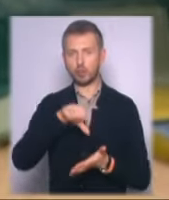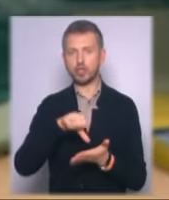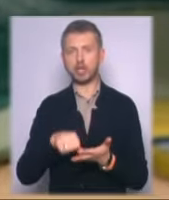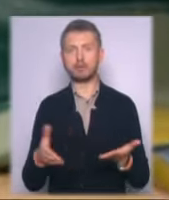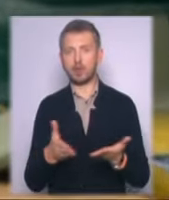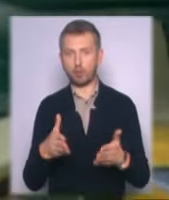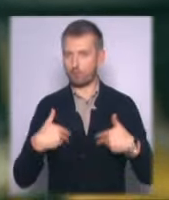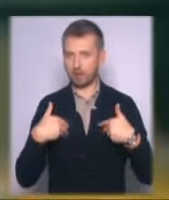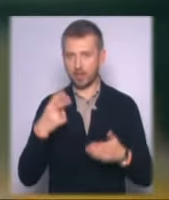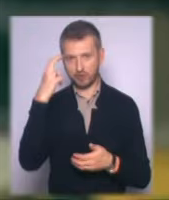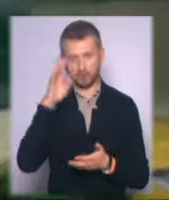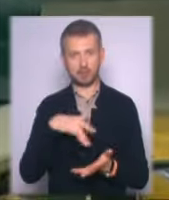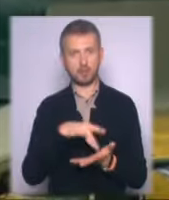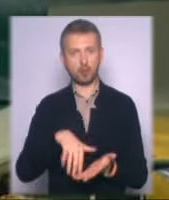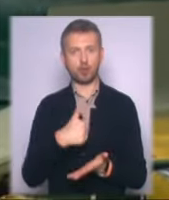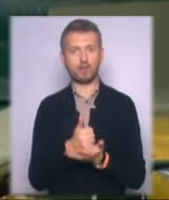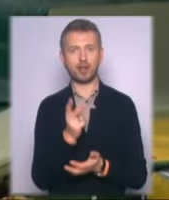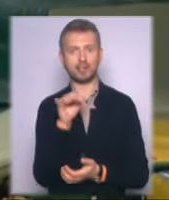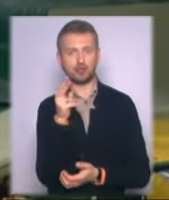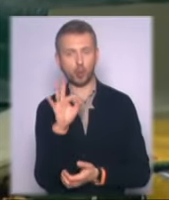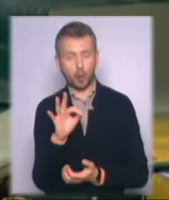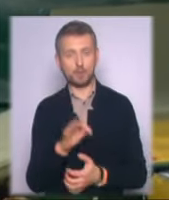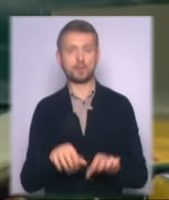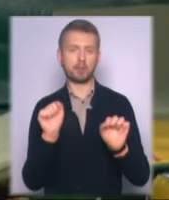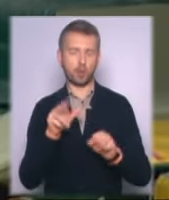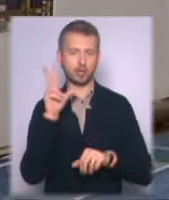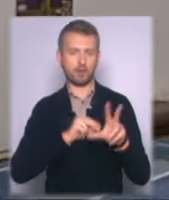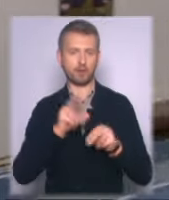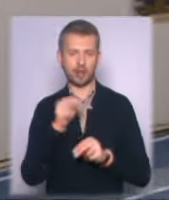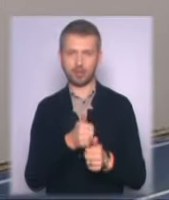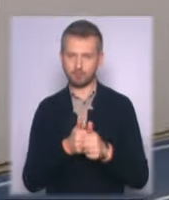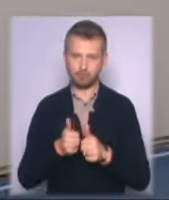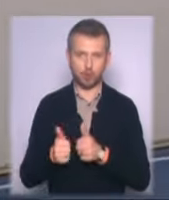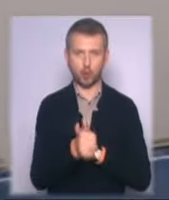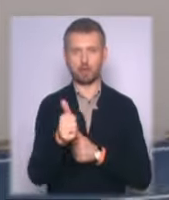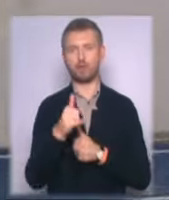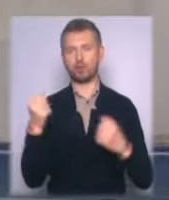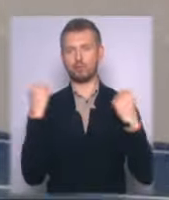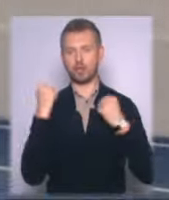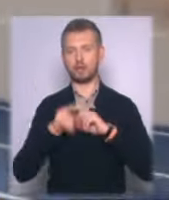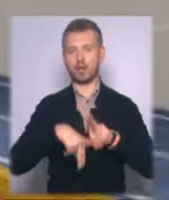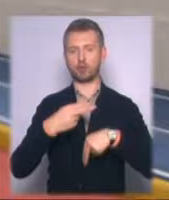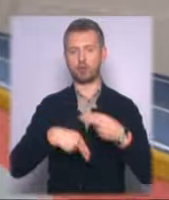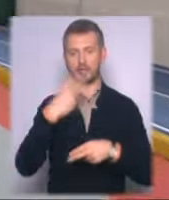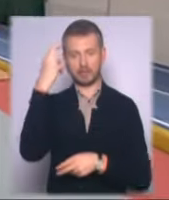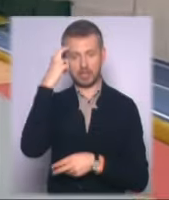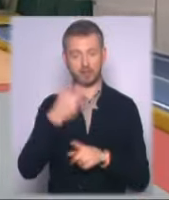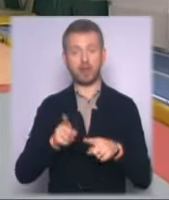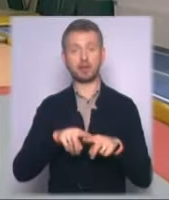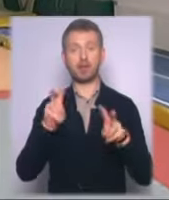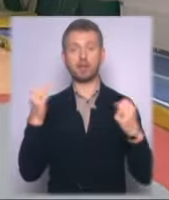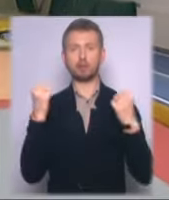речі, привітав київський міський голова Віталій Кличко, можна вважати проривом у спортивній акробатиці столиці. Цей вид спорту